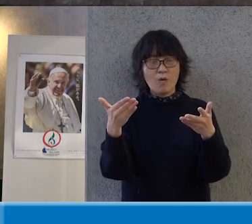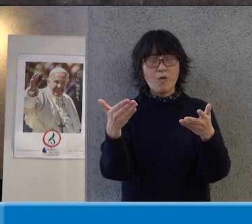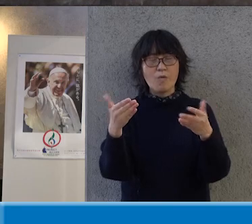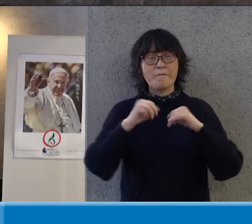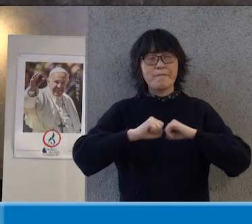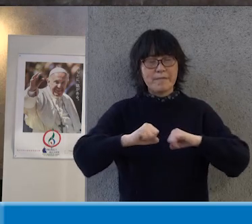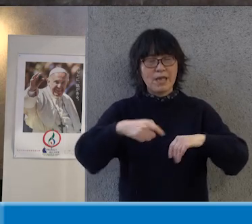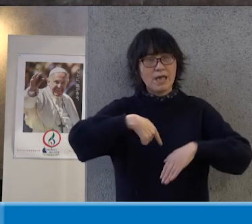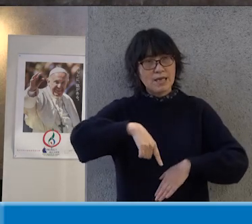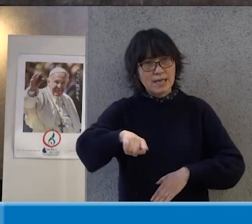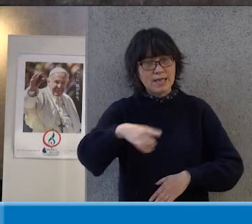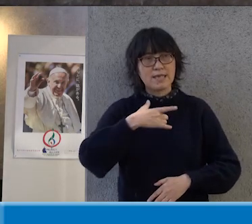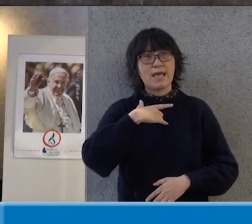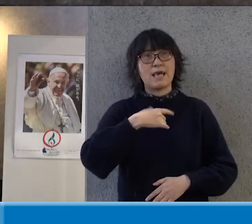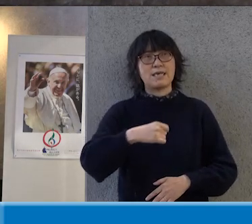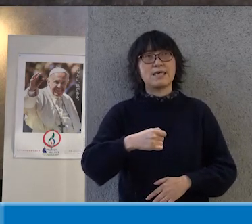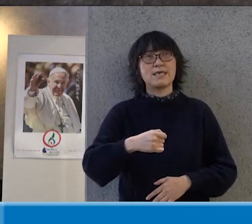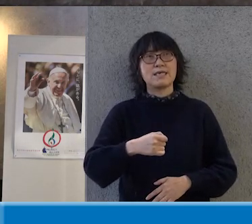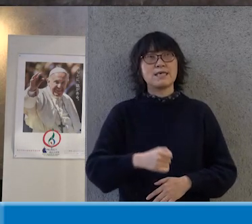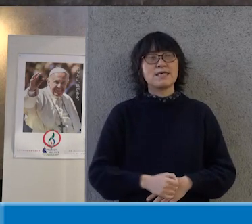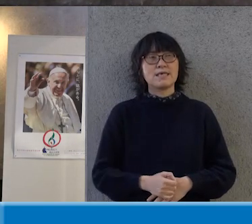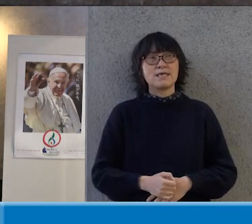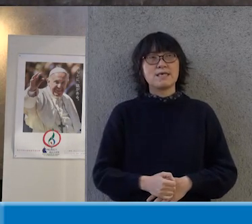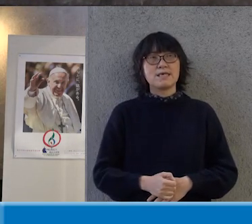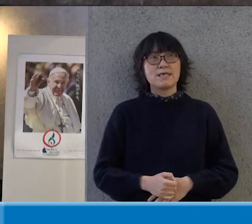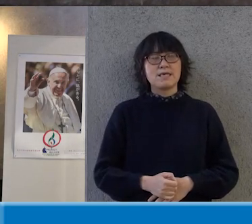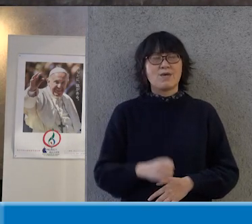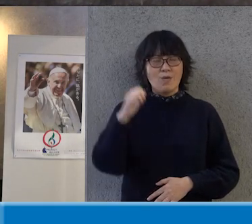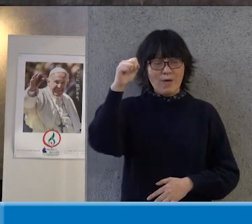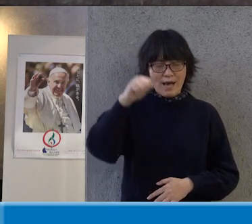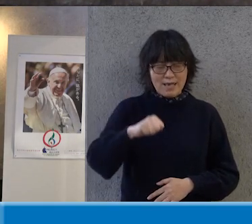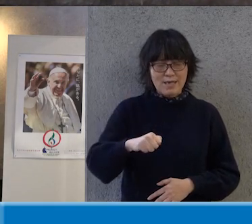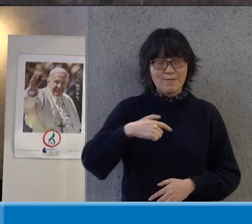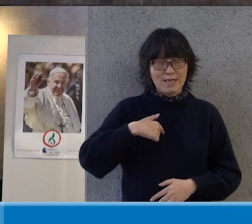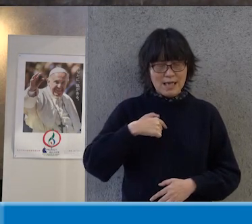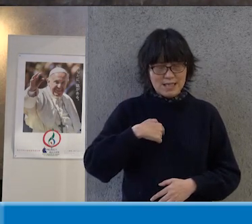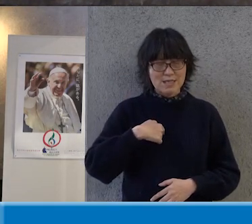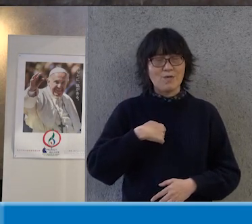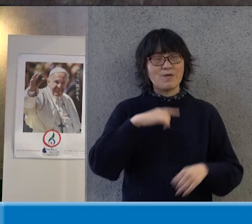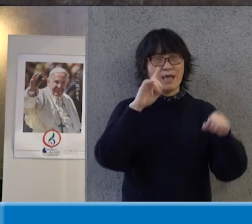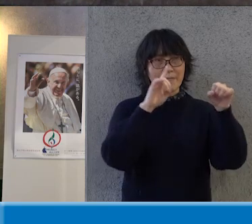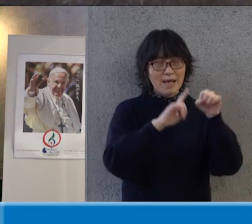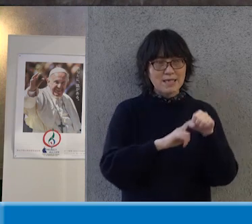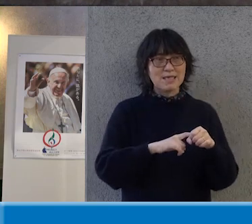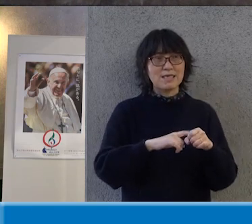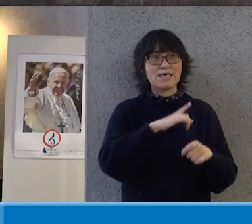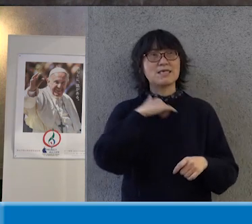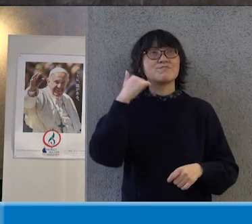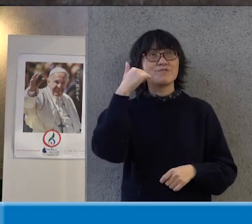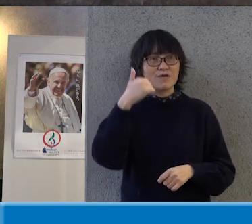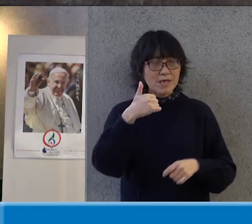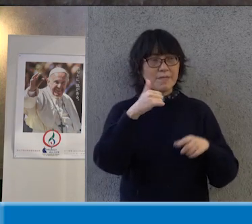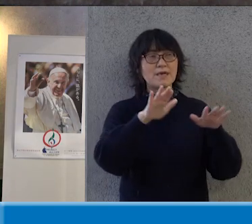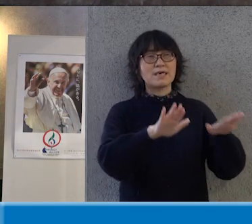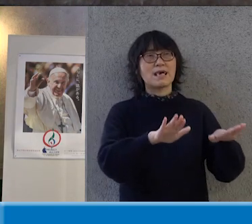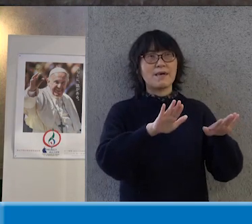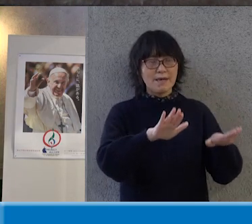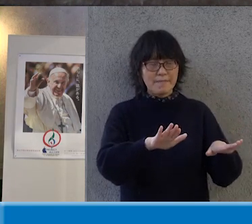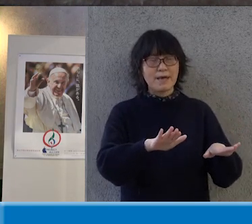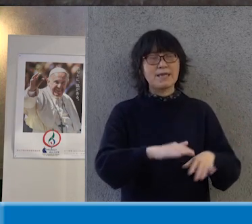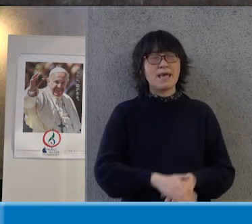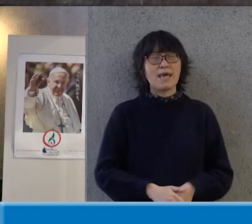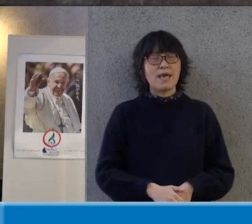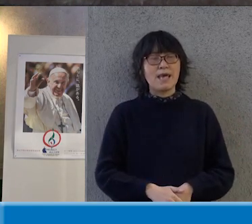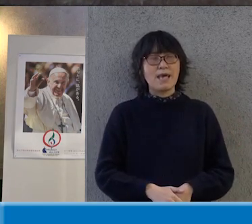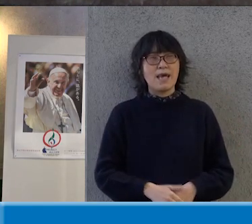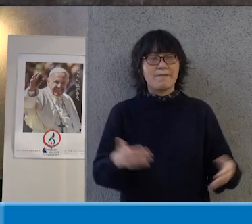。力のない私のために神様方が現場で懸命に